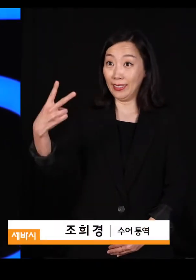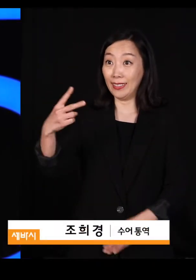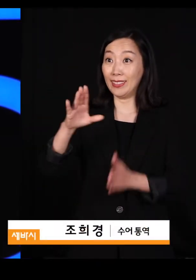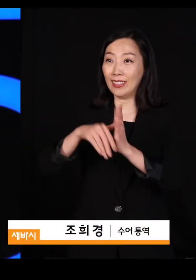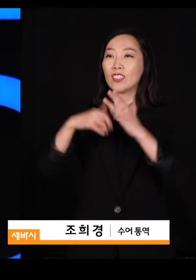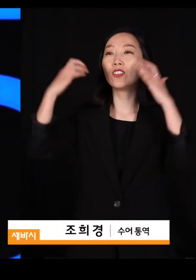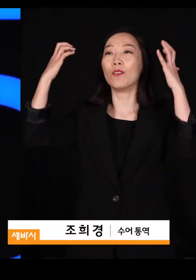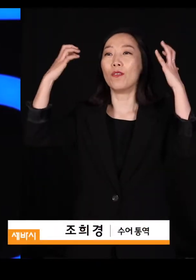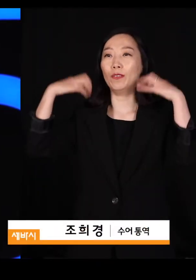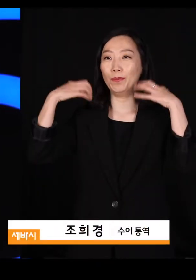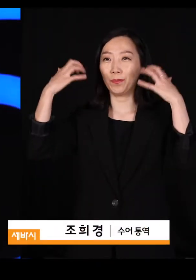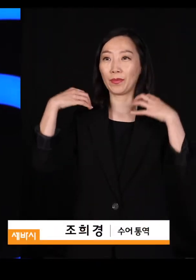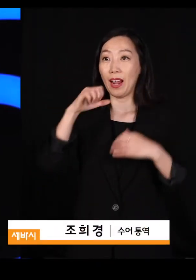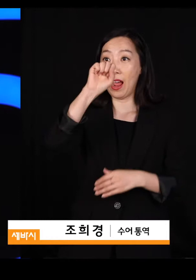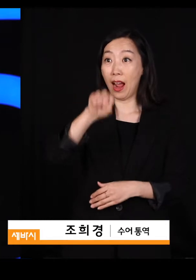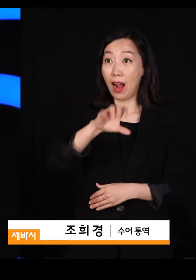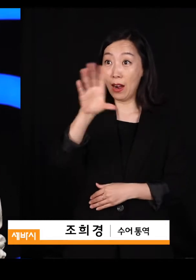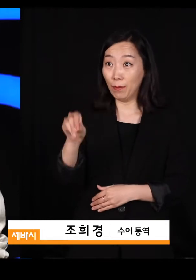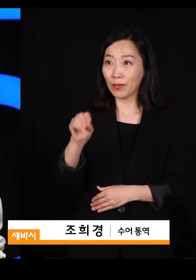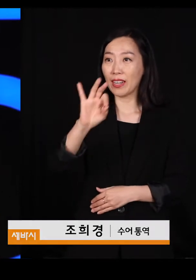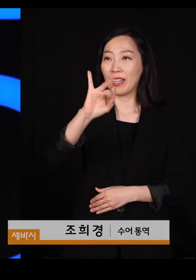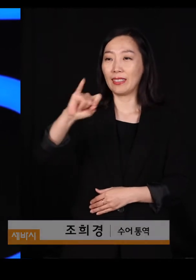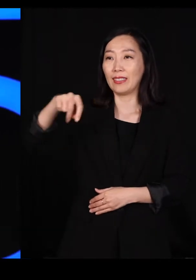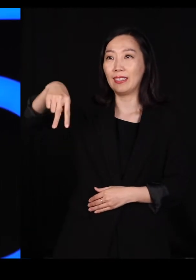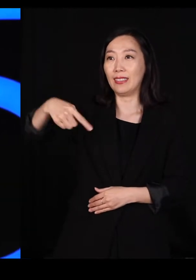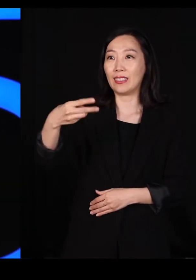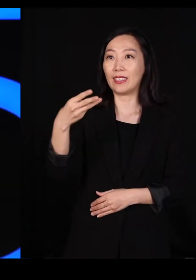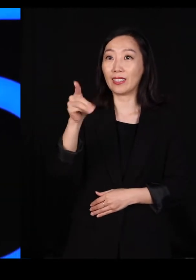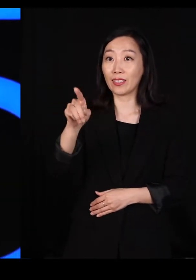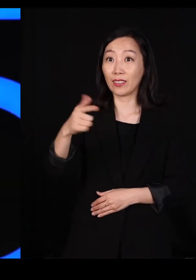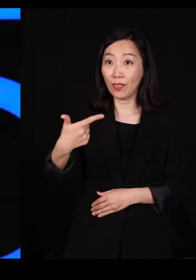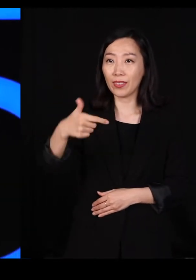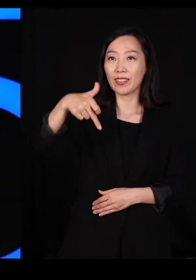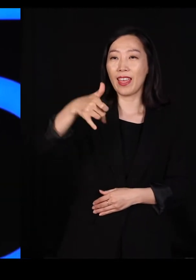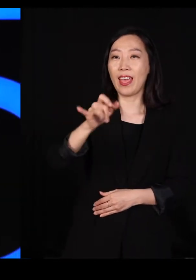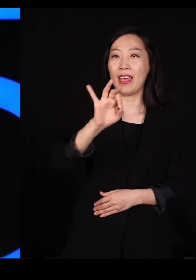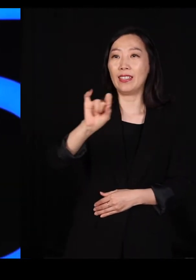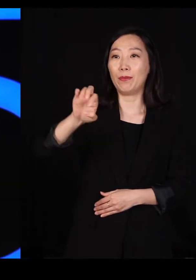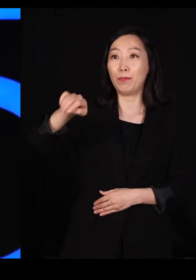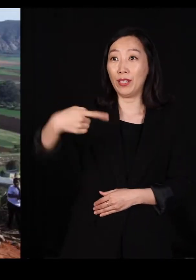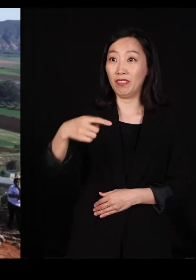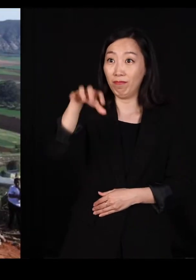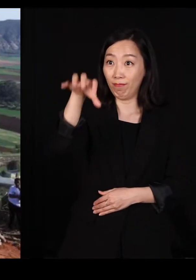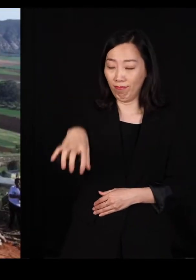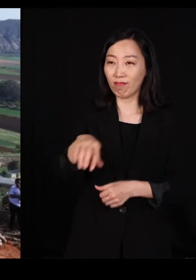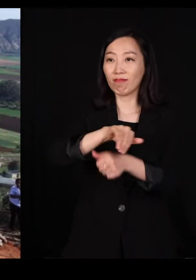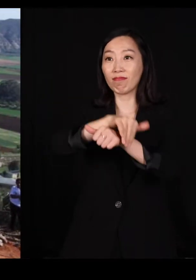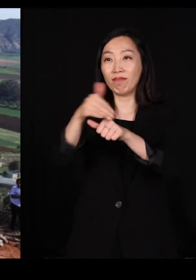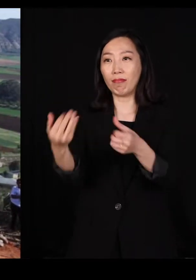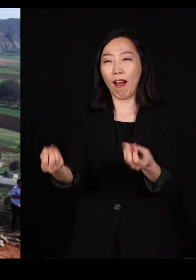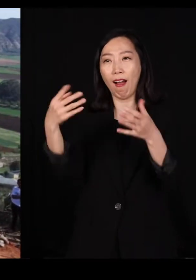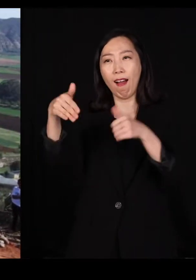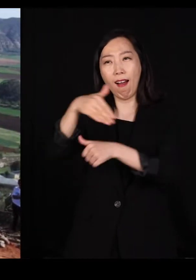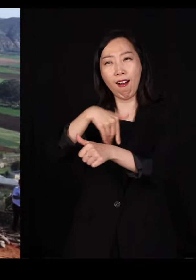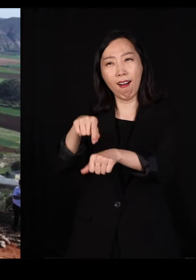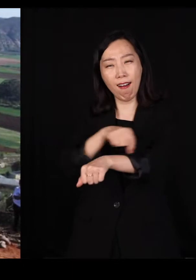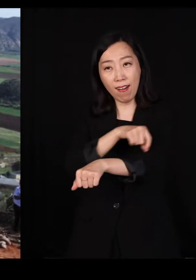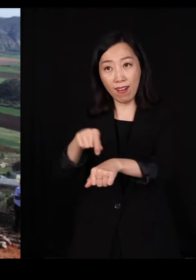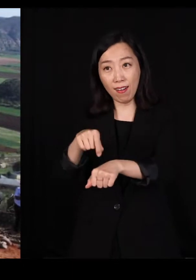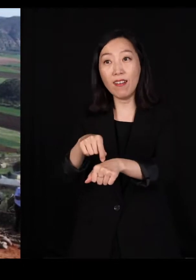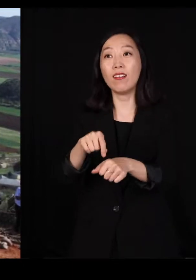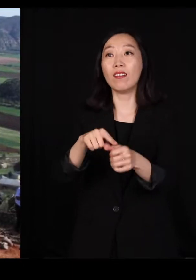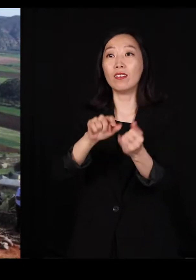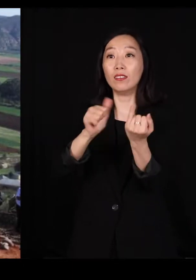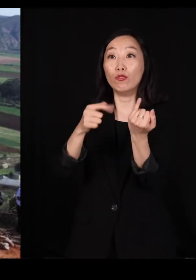2002년 여름에요. 남아프리카 공화국 이스턴 케이프에서 이색적인 이장식이 있었습니다.